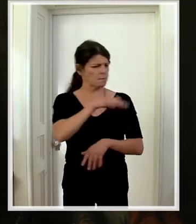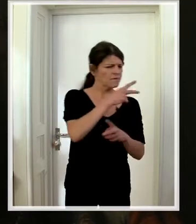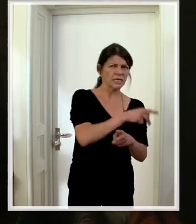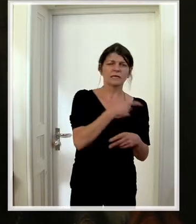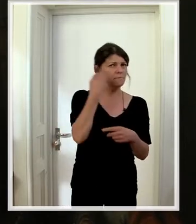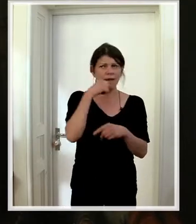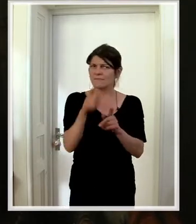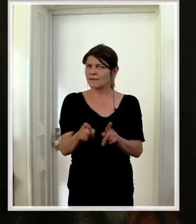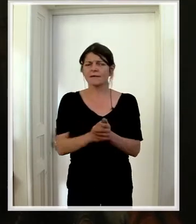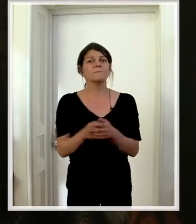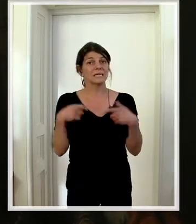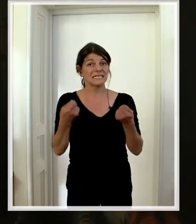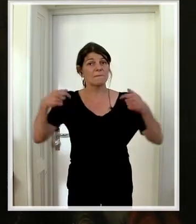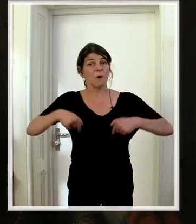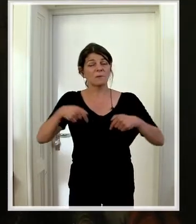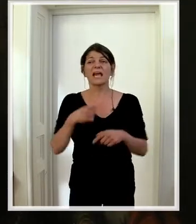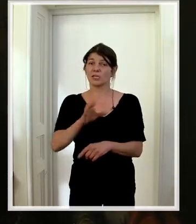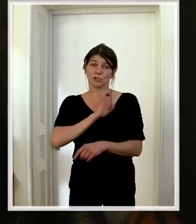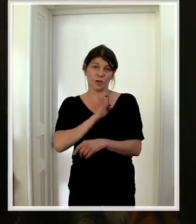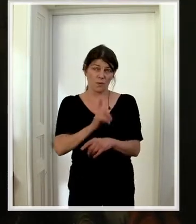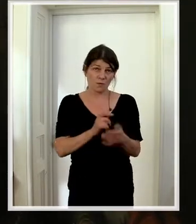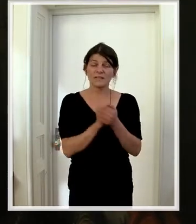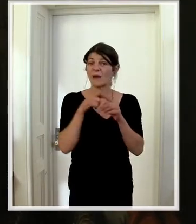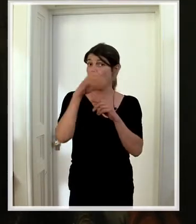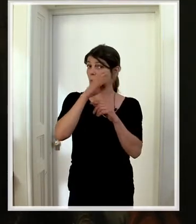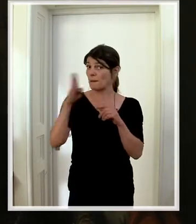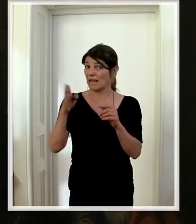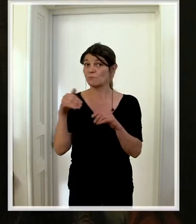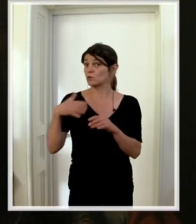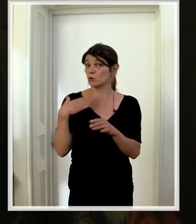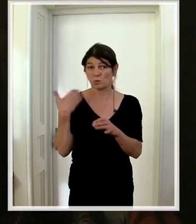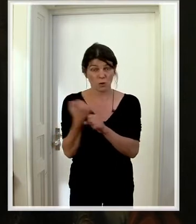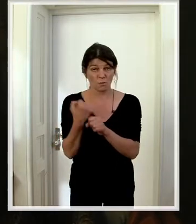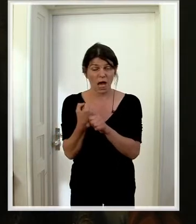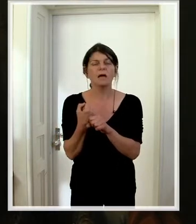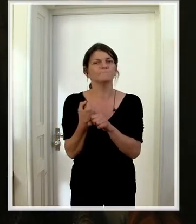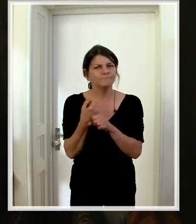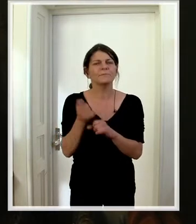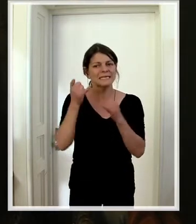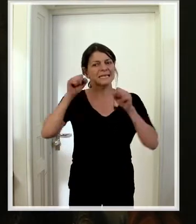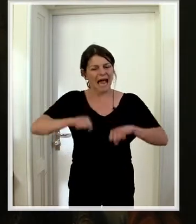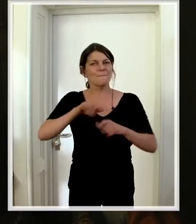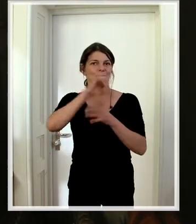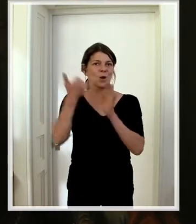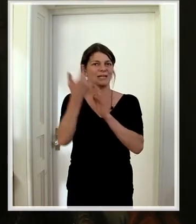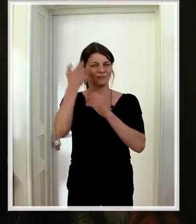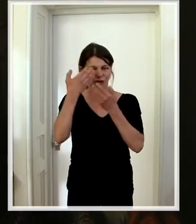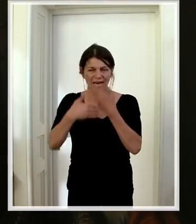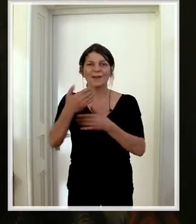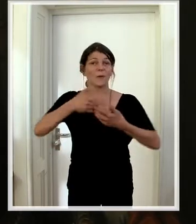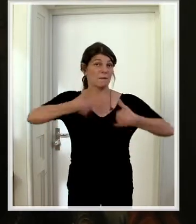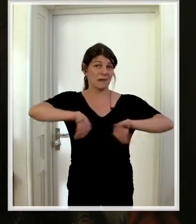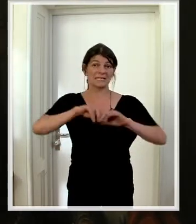wichtig, sondern es gibt im Moment die Chance, weil die ÖBB sowieso etwas machen muss, das Projekt jetzt anzugehen und gemeinsam